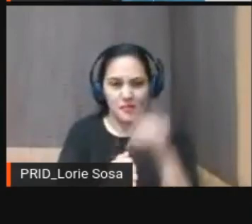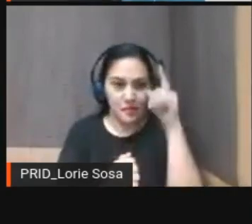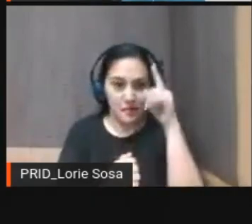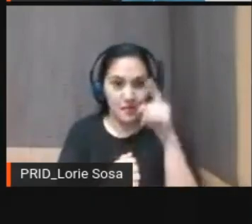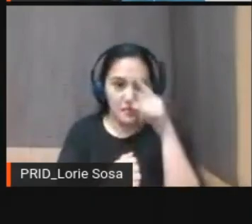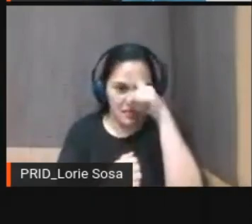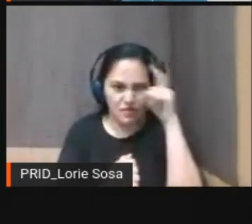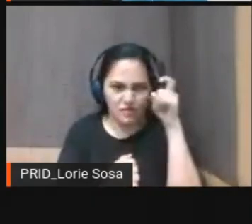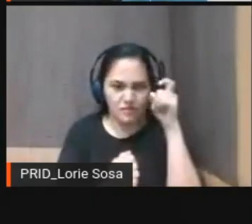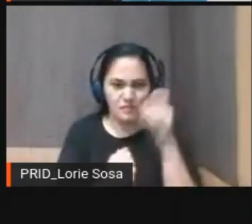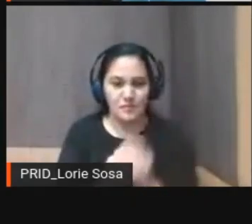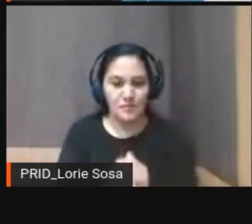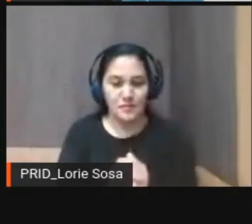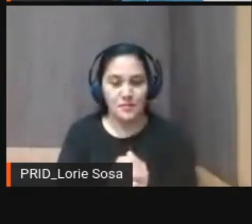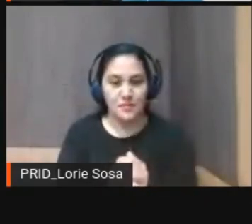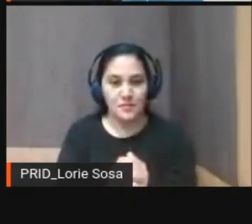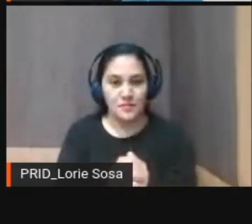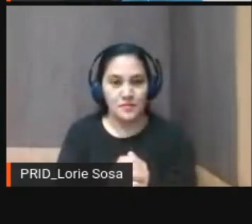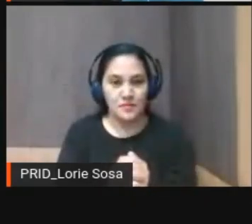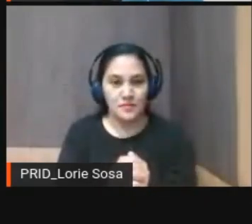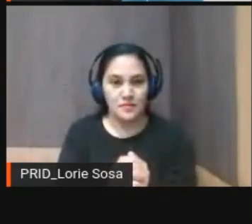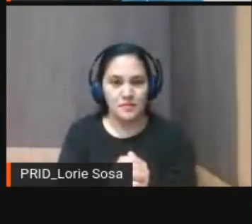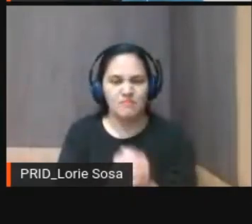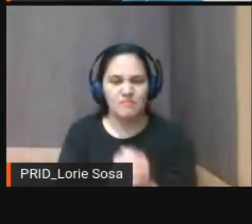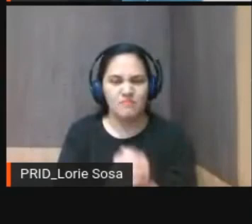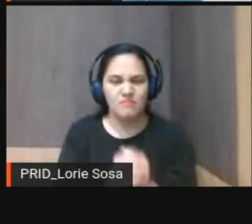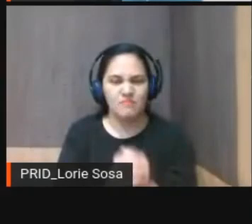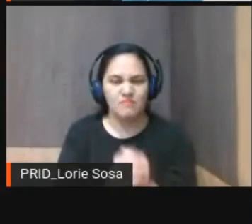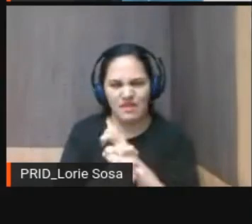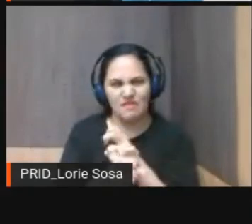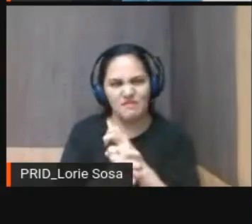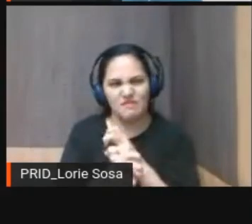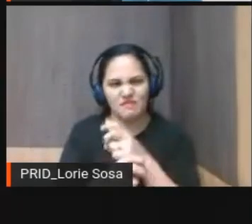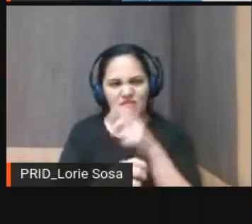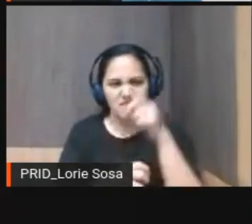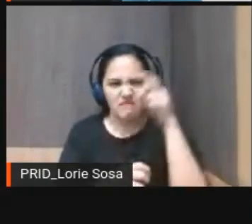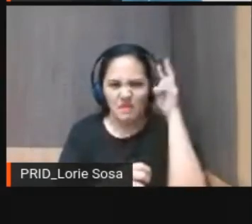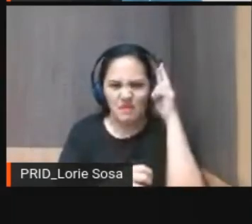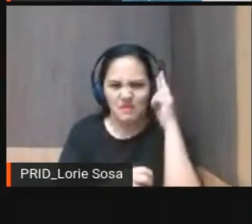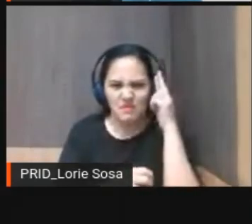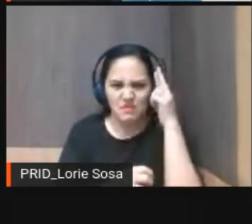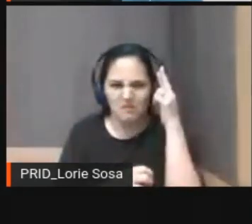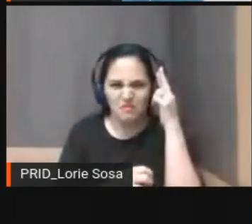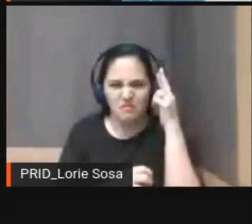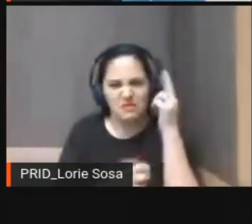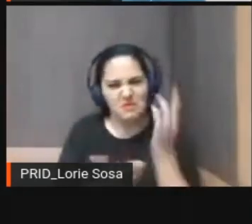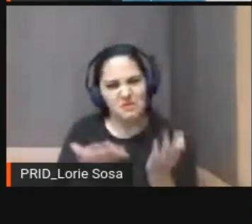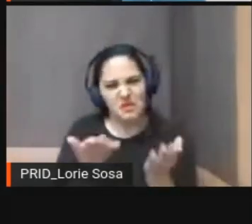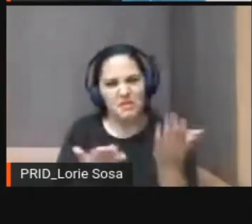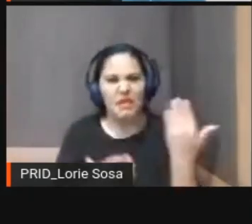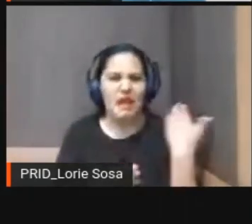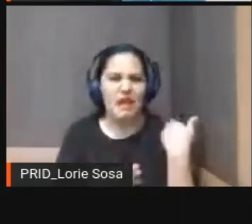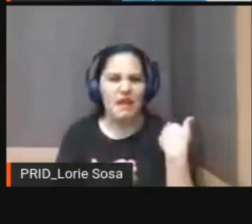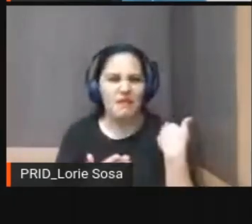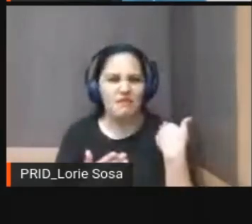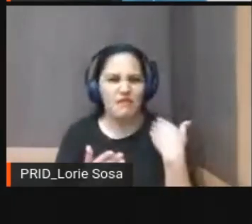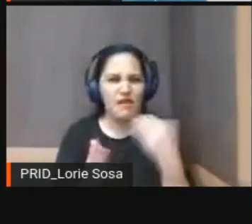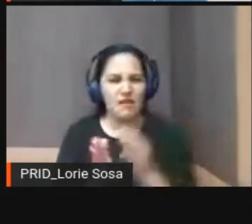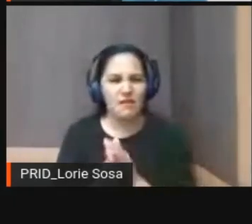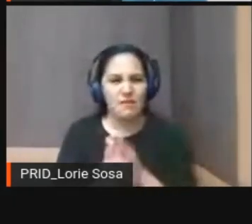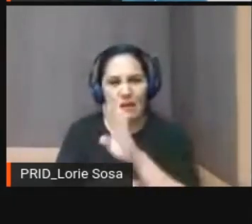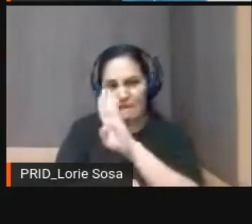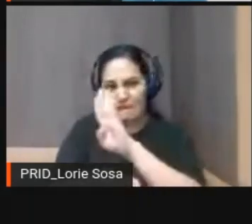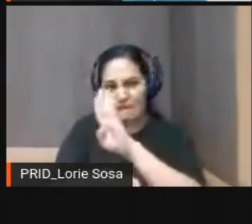yun nga, nahirapan in a sense that siguro may mga kumpanya na hindi alam